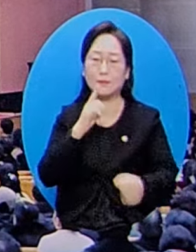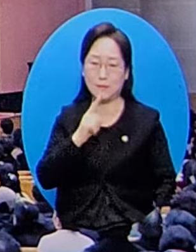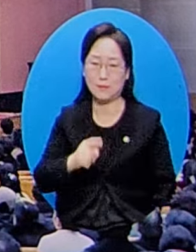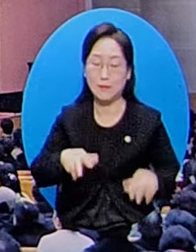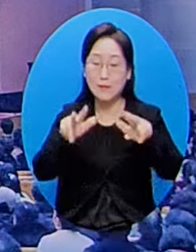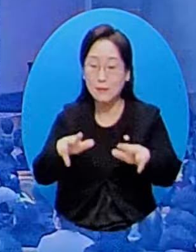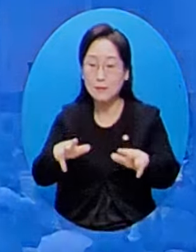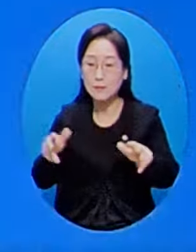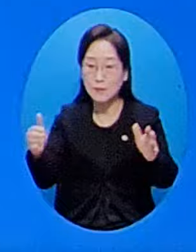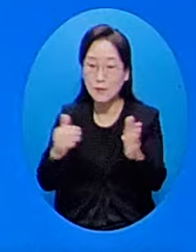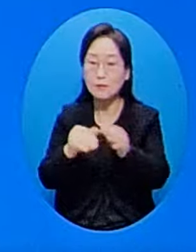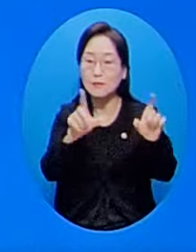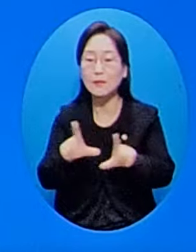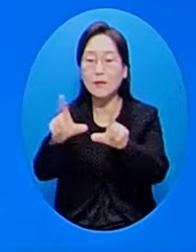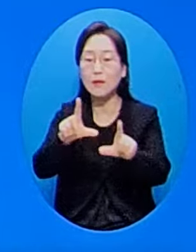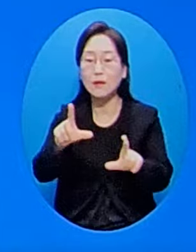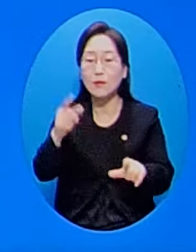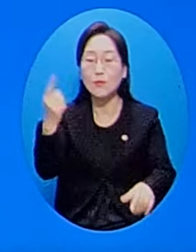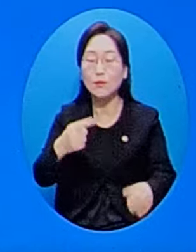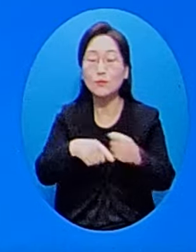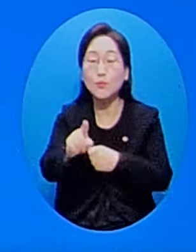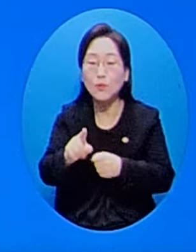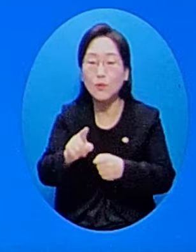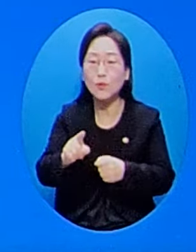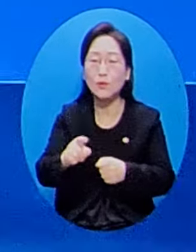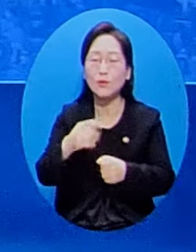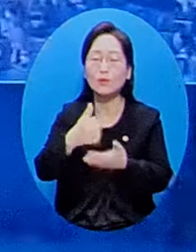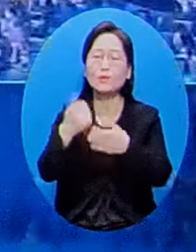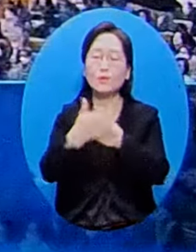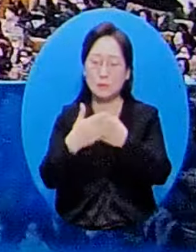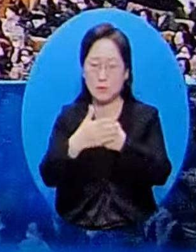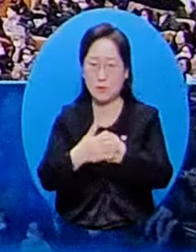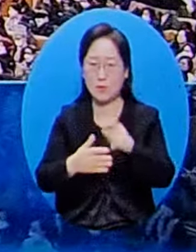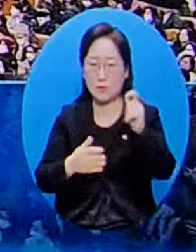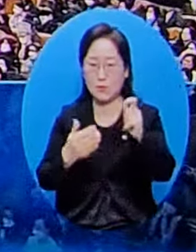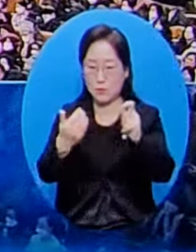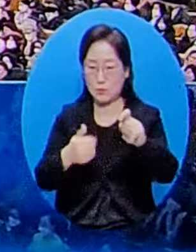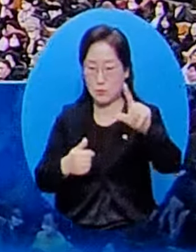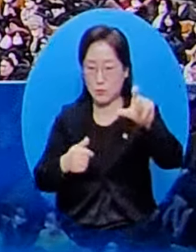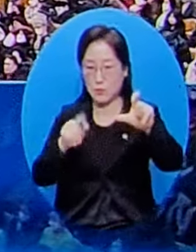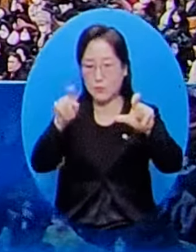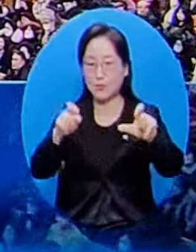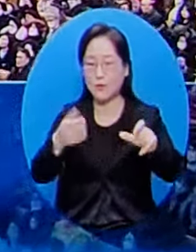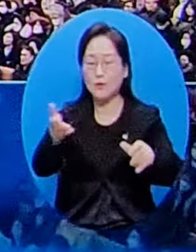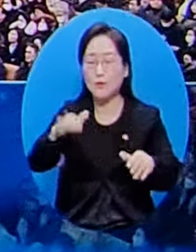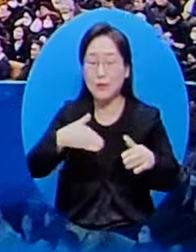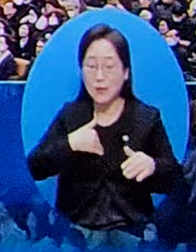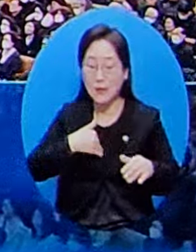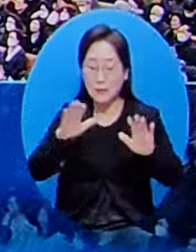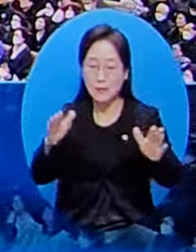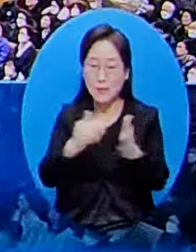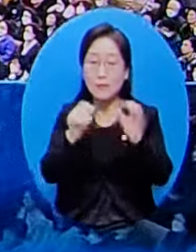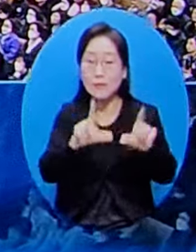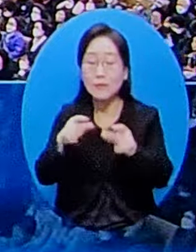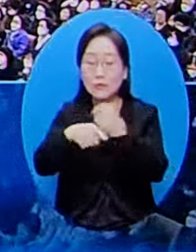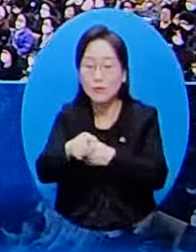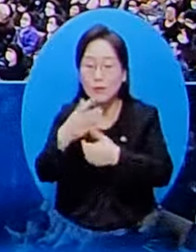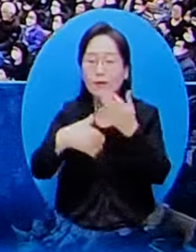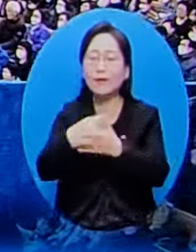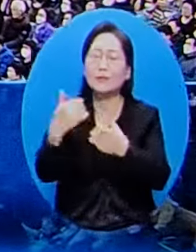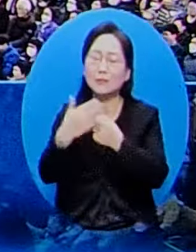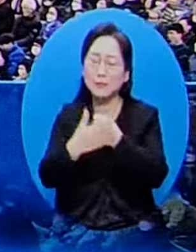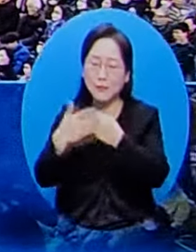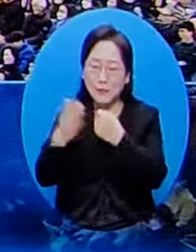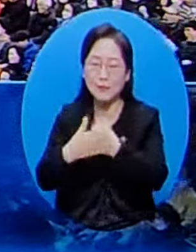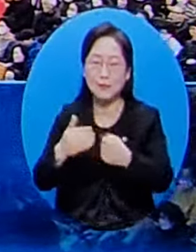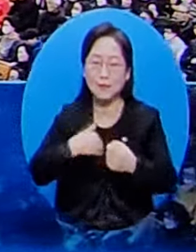있게 된 것은 주님의 은혜입니다. 고린도전서 15장 10절에 그런 고백합니다. 그러나 내가 나된 것은 하나님의 은혜로 된 것이니